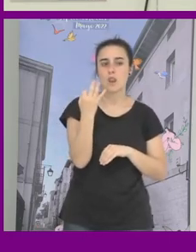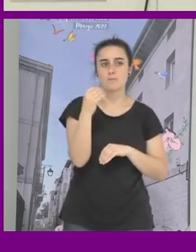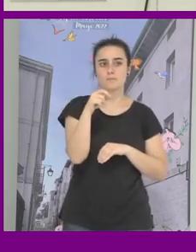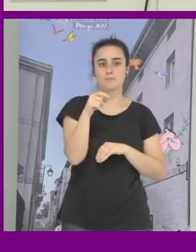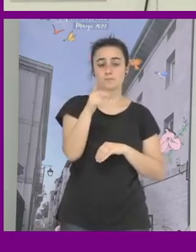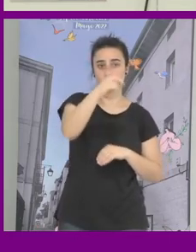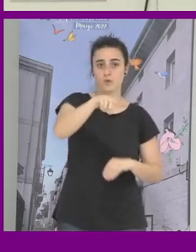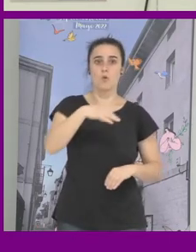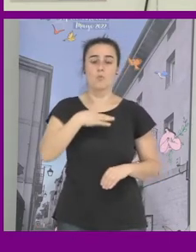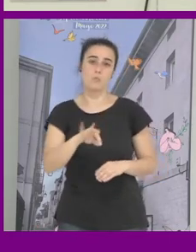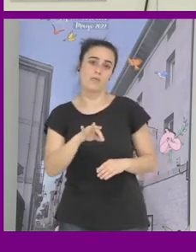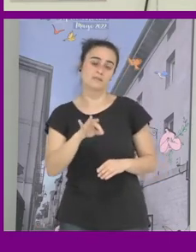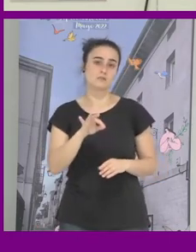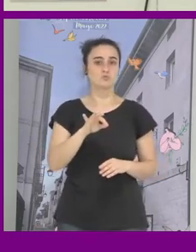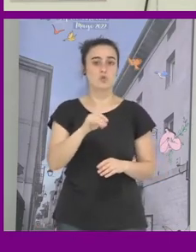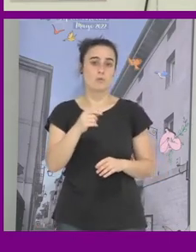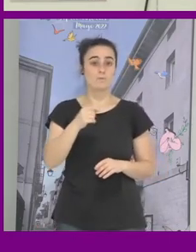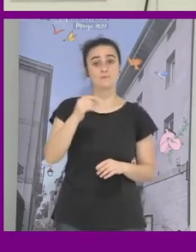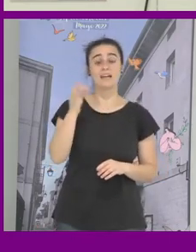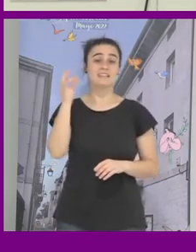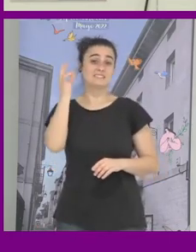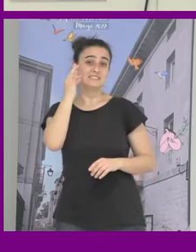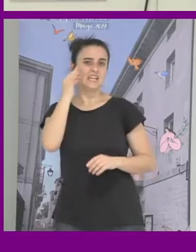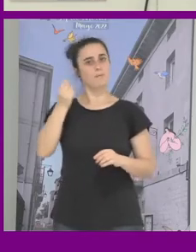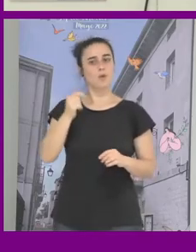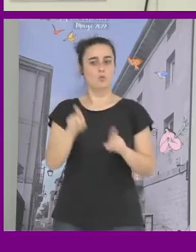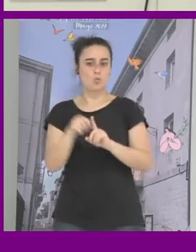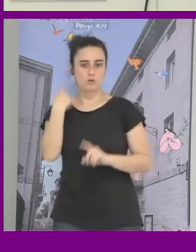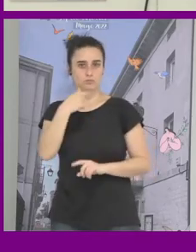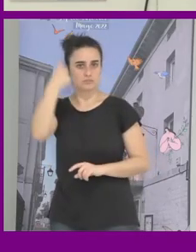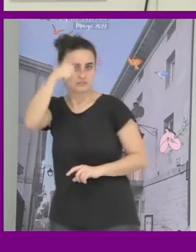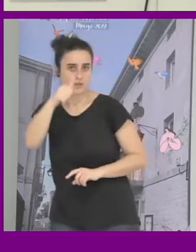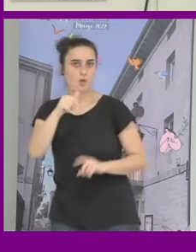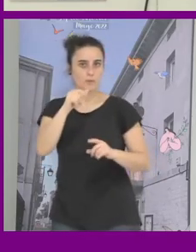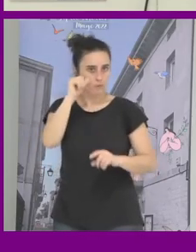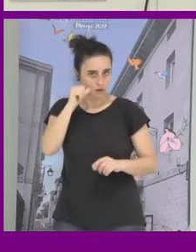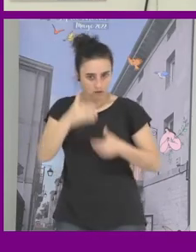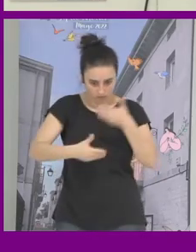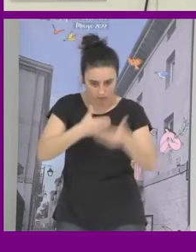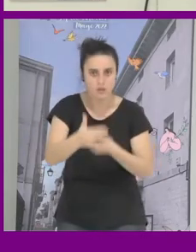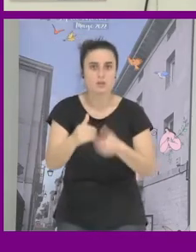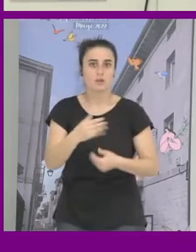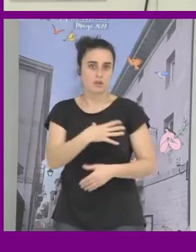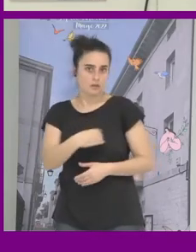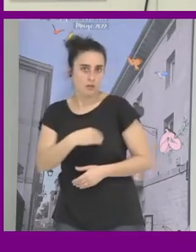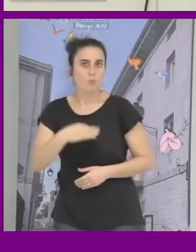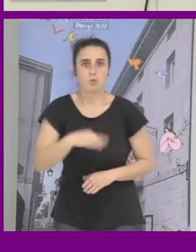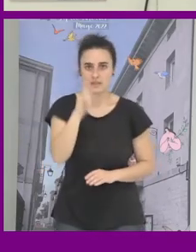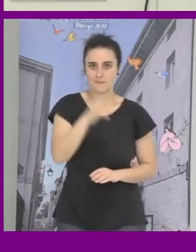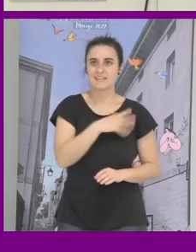zaitezkela Marimutil, eta ordunaldia eraman, eta bularra eman. Eta horrelako referenteak, oza, badirudi bestela,